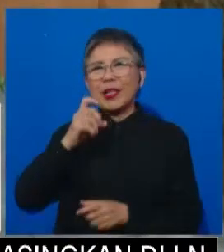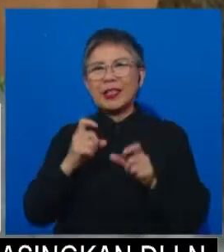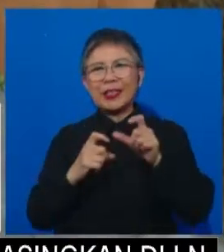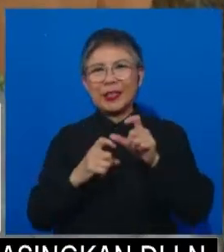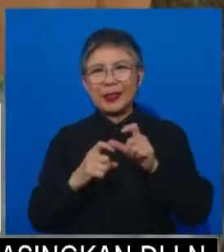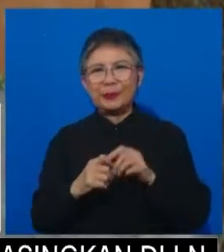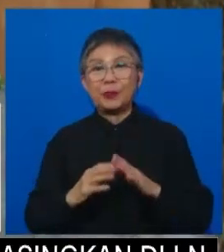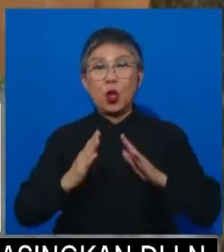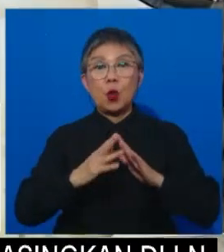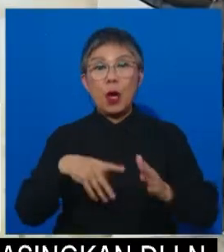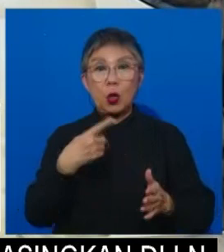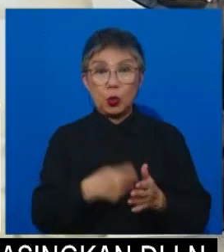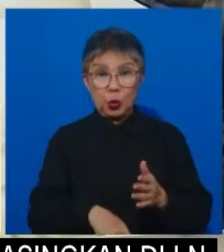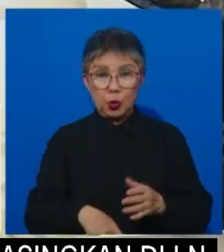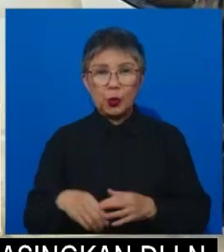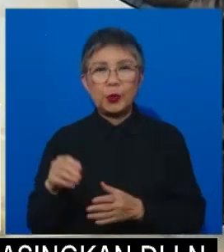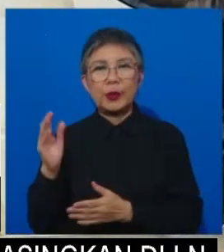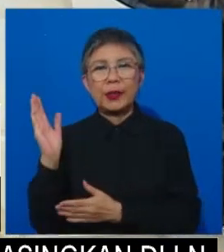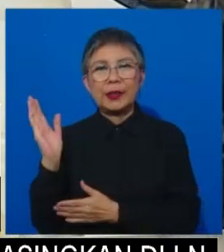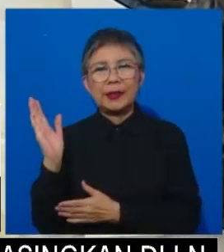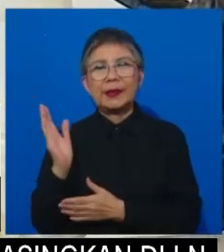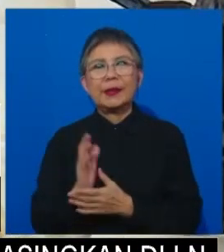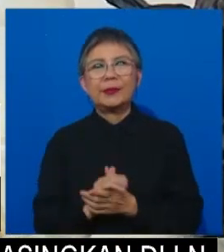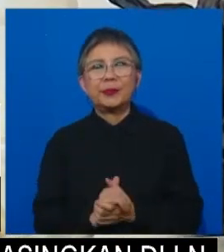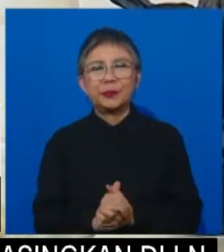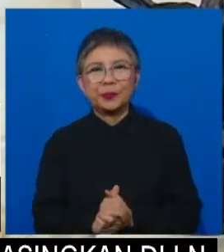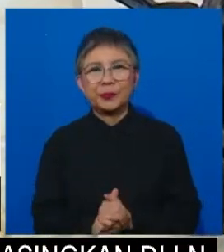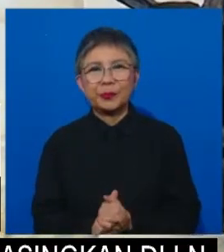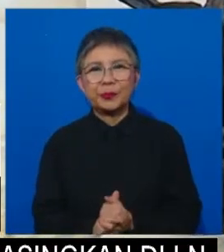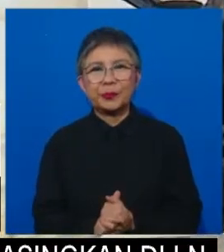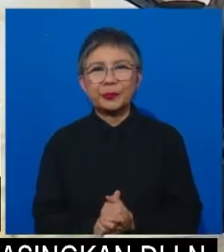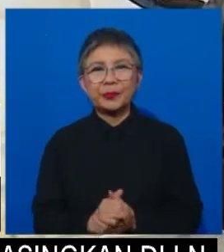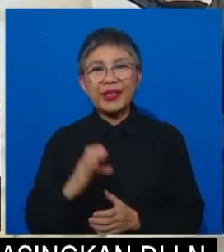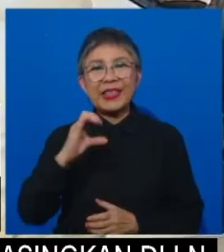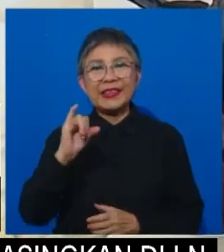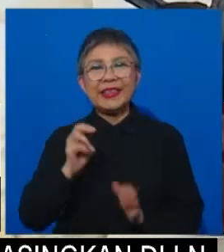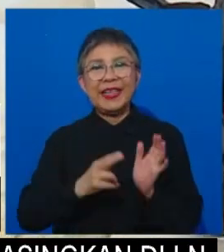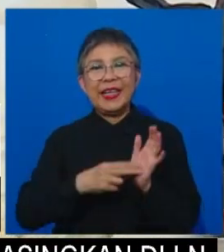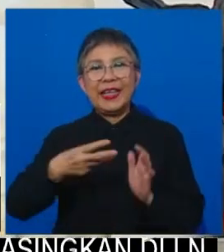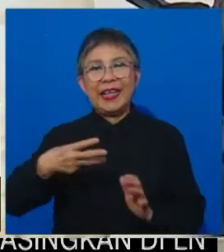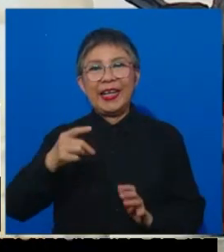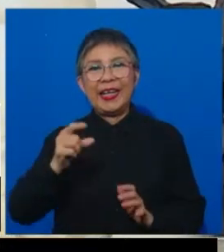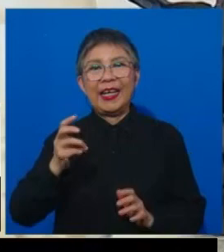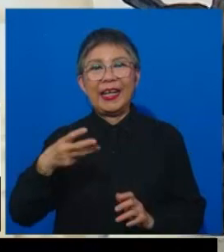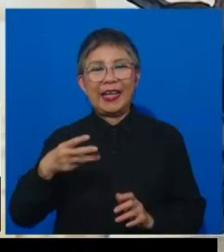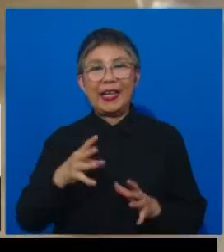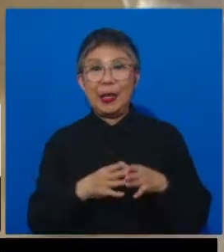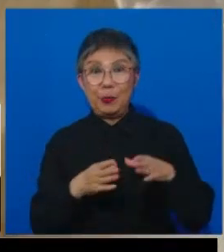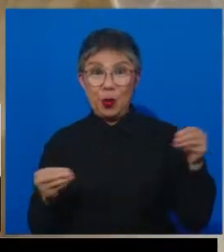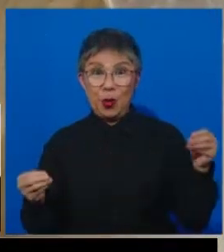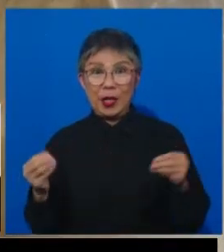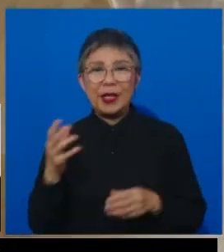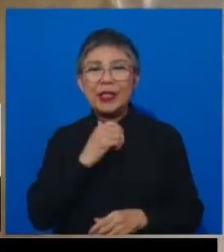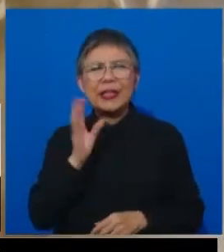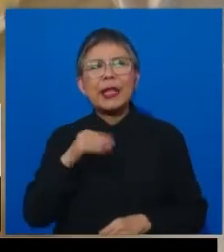Di rumah kontrakannya di Jalan Masjid 1, RT 05 RW 01 Cinere, Kecamatan Cinere, Depok, kakek Iksan